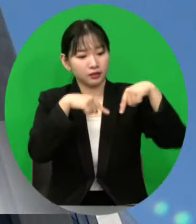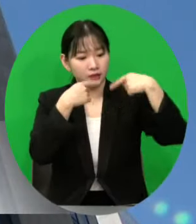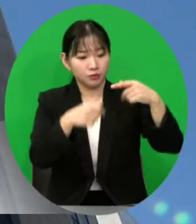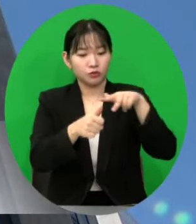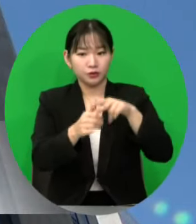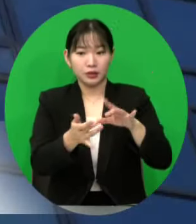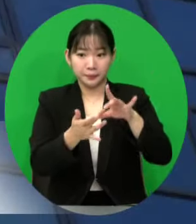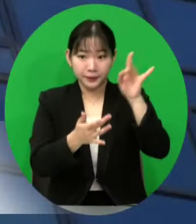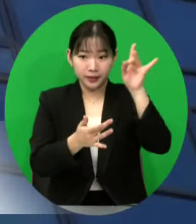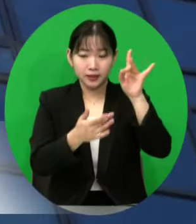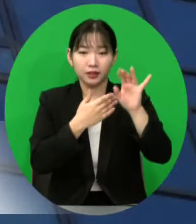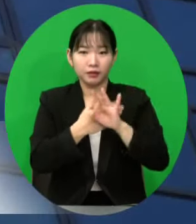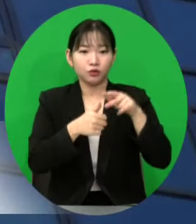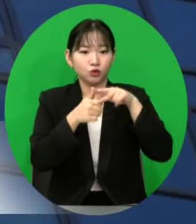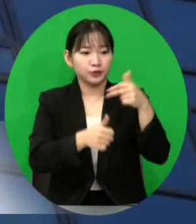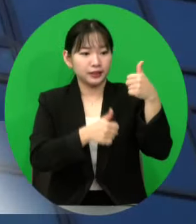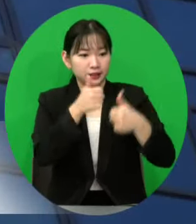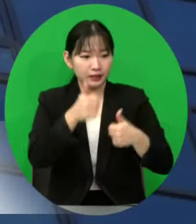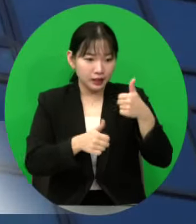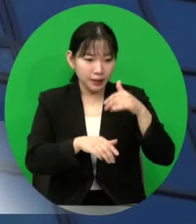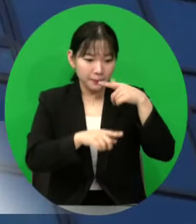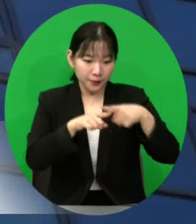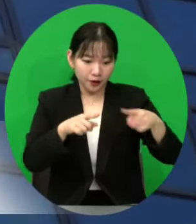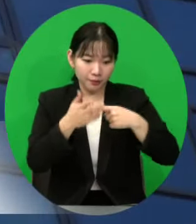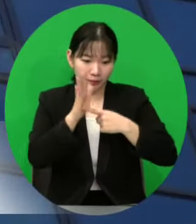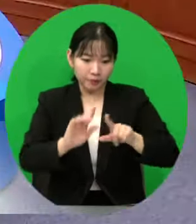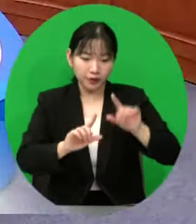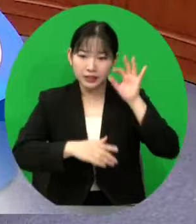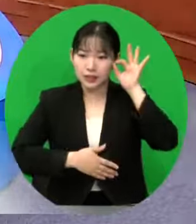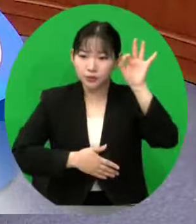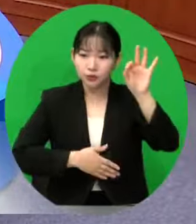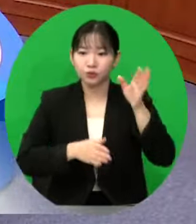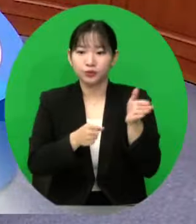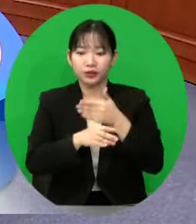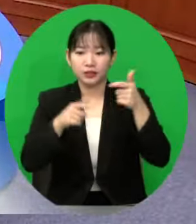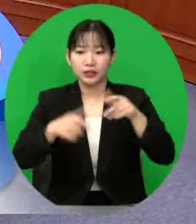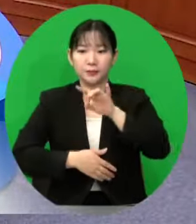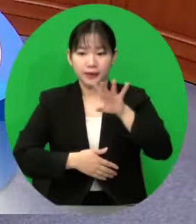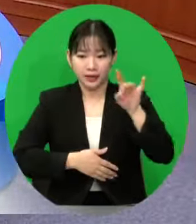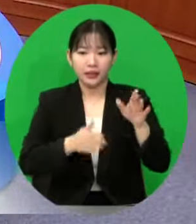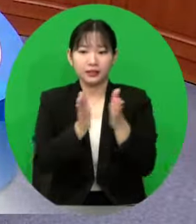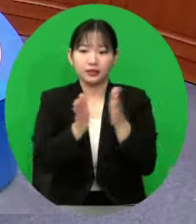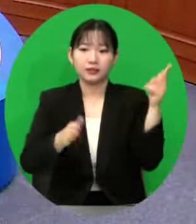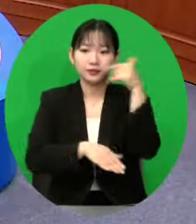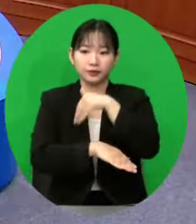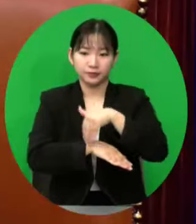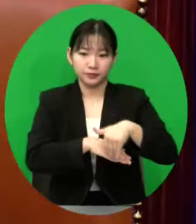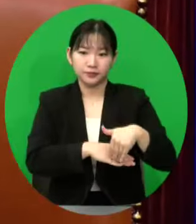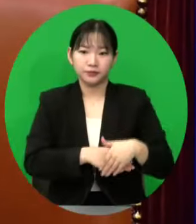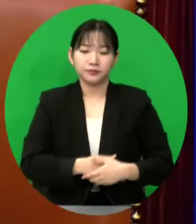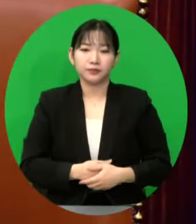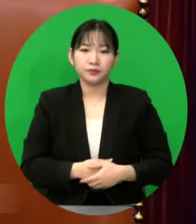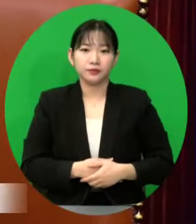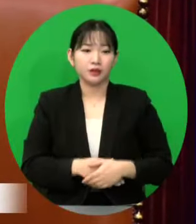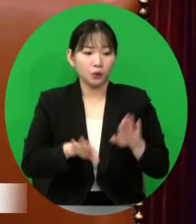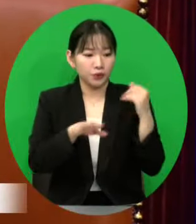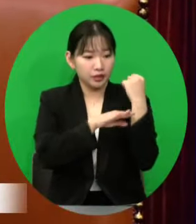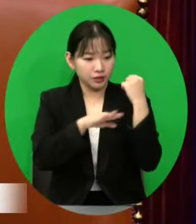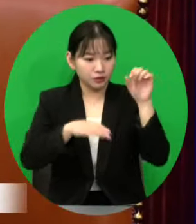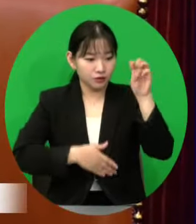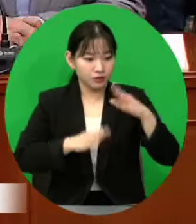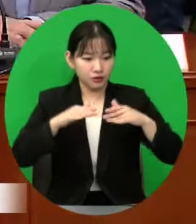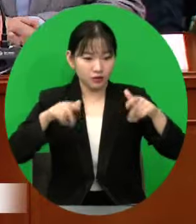후보자들이 선정되면 후보자 경선은 심사 발표일 10일 후부터 지역구별로 실시될 예정입니다. 오늘 기준 광주